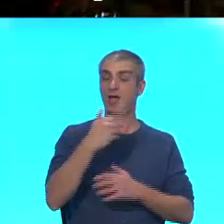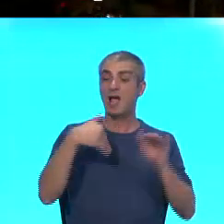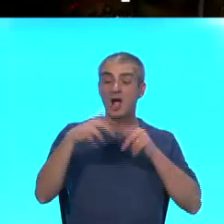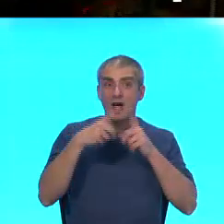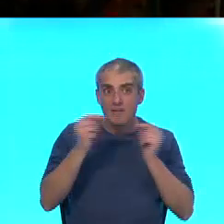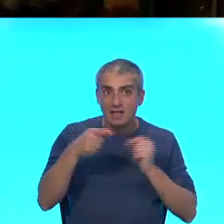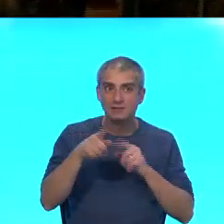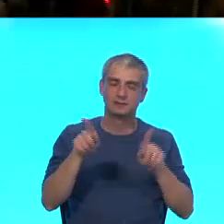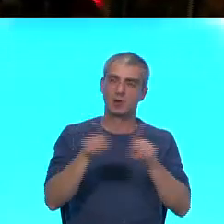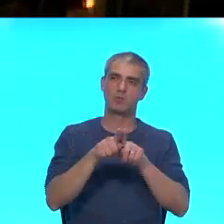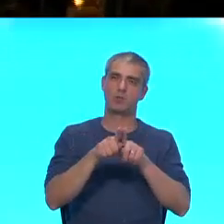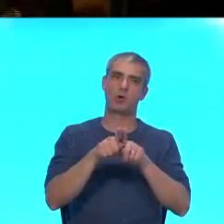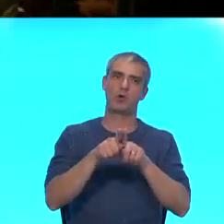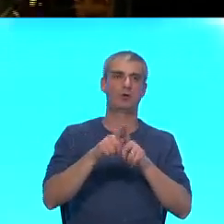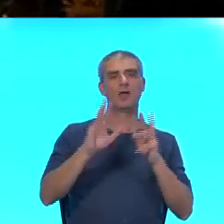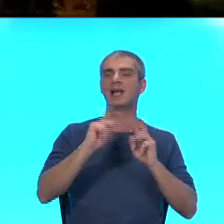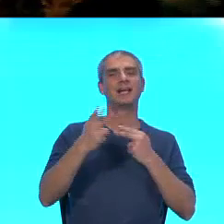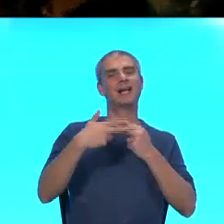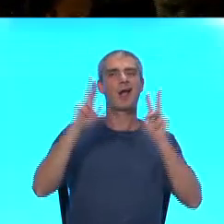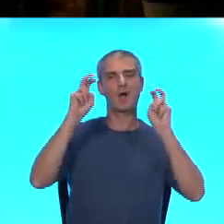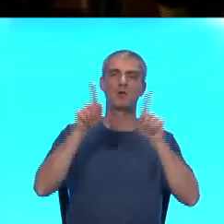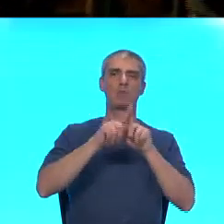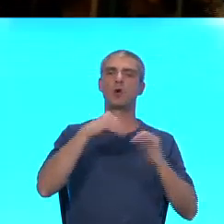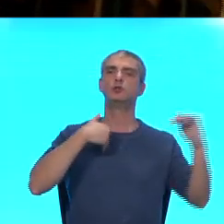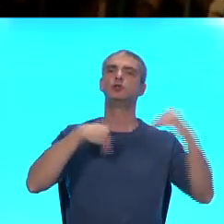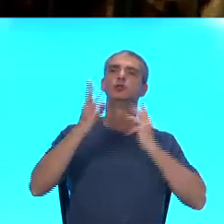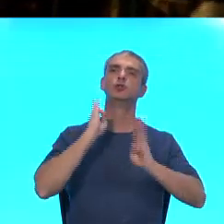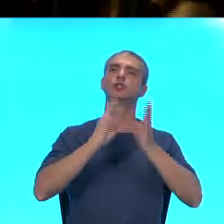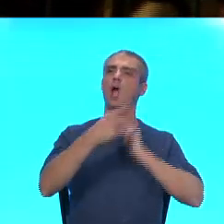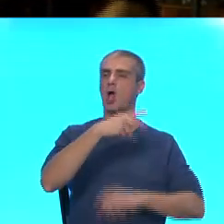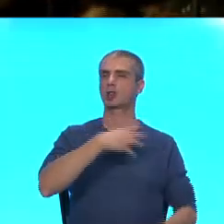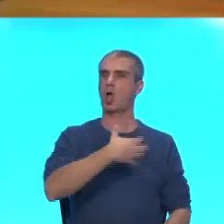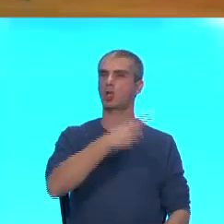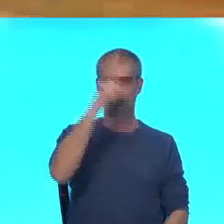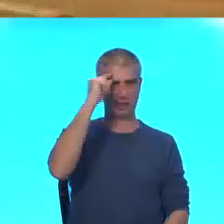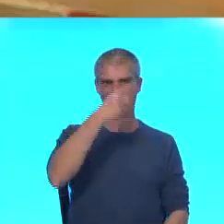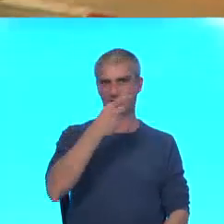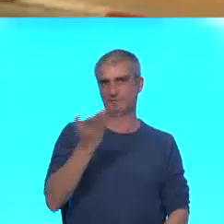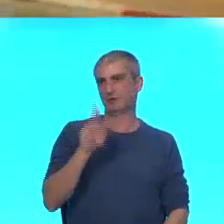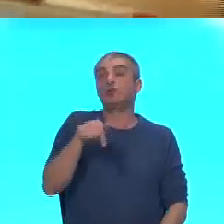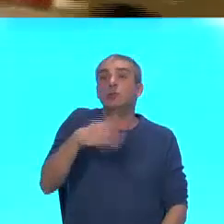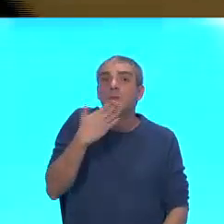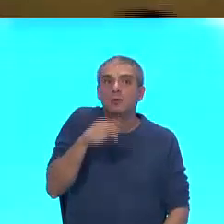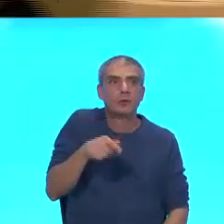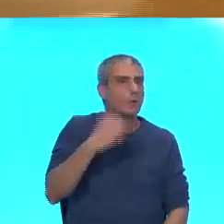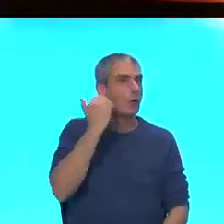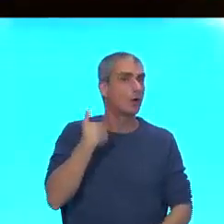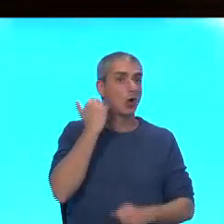זה הדבר אולי הכי קרוב לשדרות רוטשילד שיש בתל אביב, בירושלים בטוח. אני עובד כל יום בתל אביב, וחוזר לירושלים